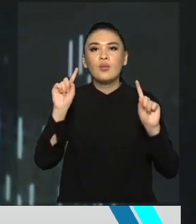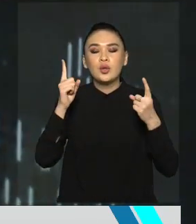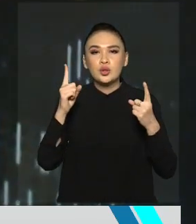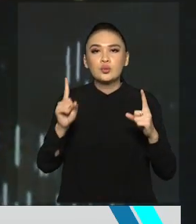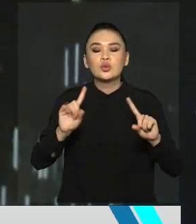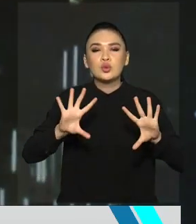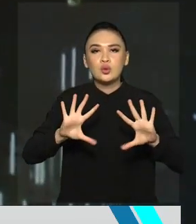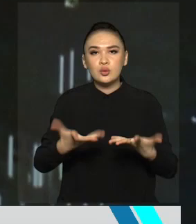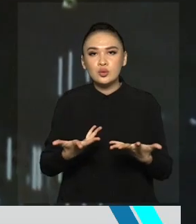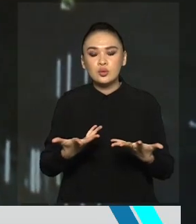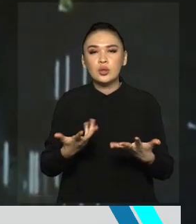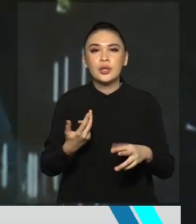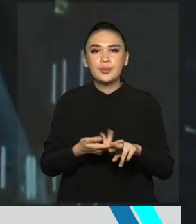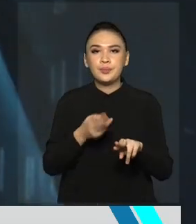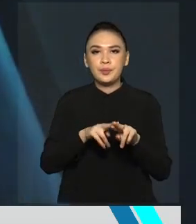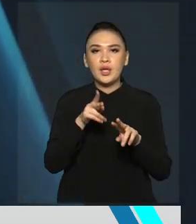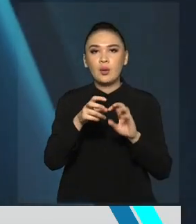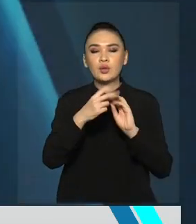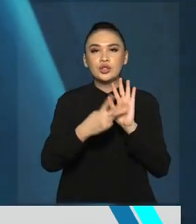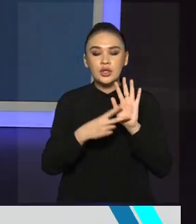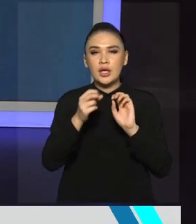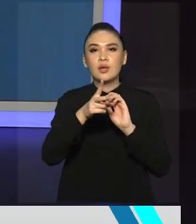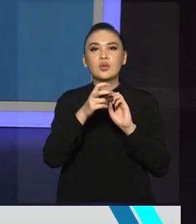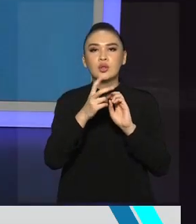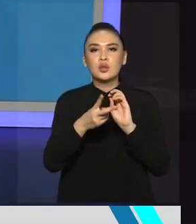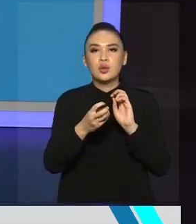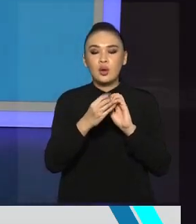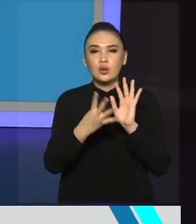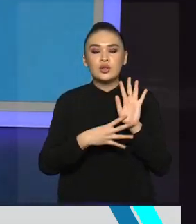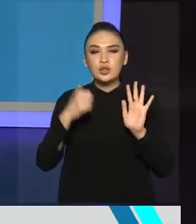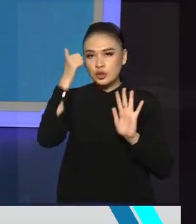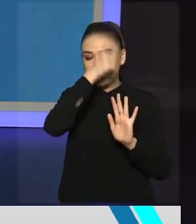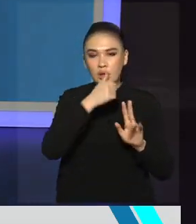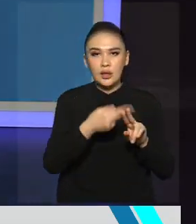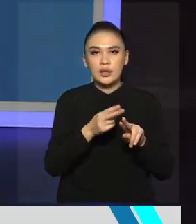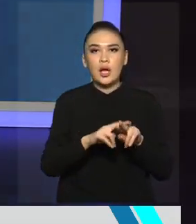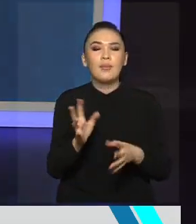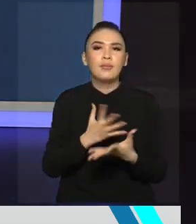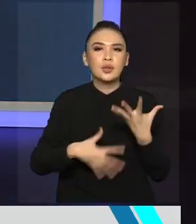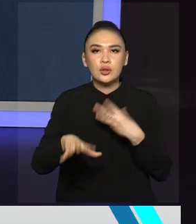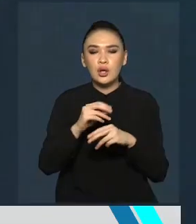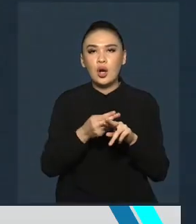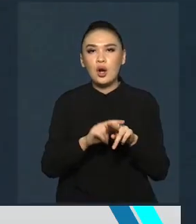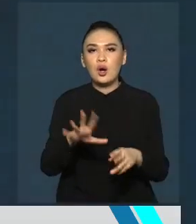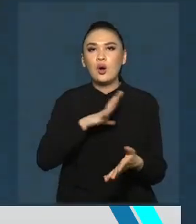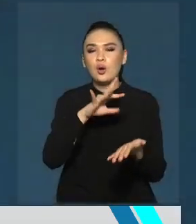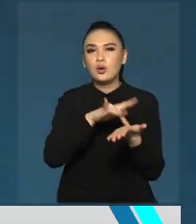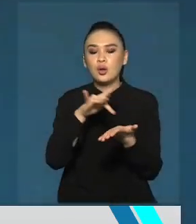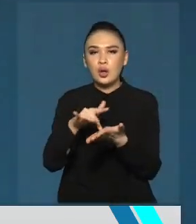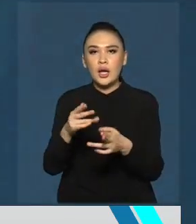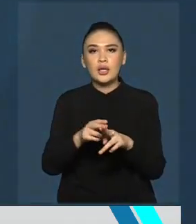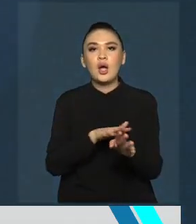болды? 2017, 18, 19 жылы 3 жыл бойы ол курстар өткізіліп келді. Бүкіл өңірлерден, орталық атқарушы